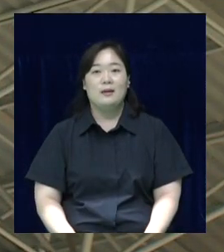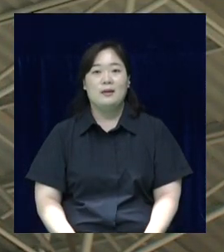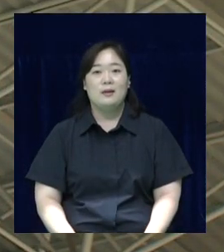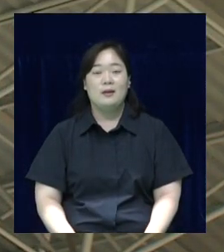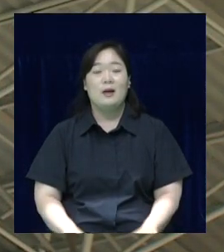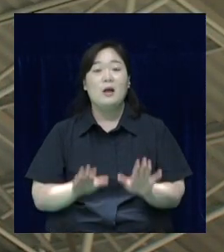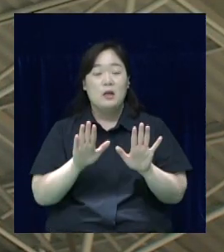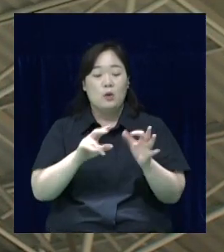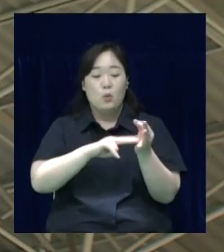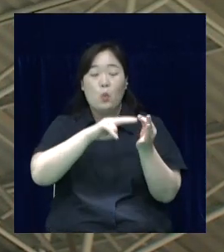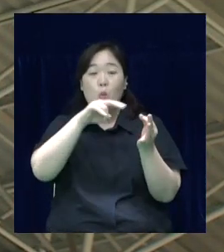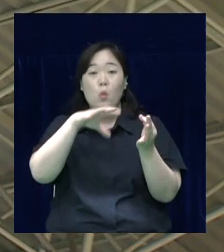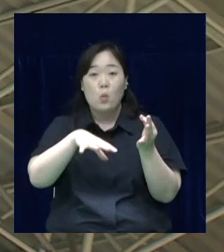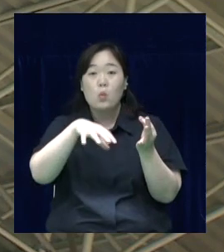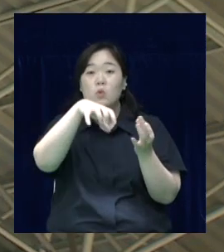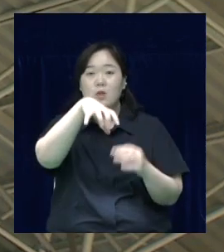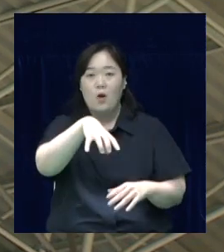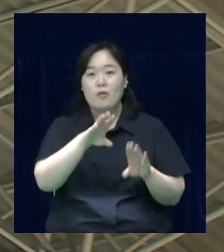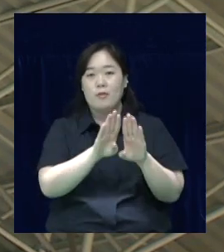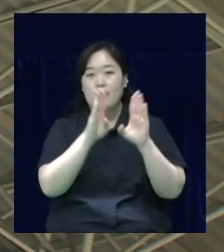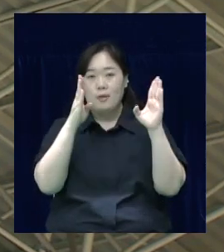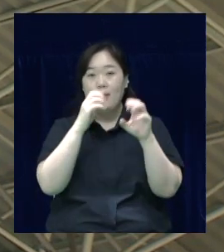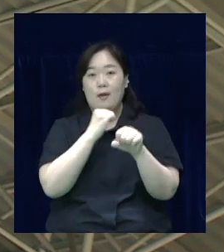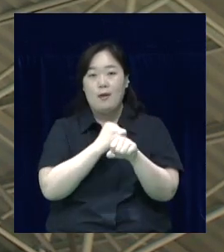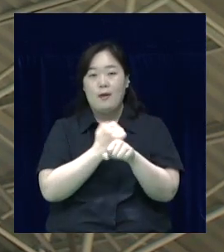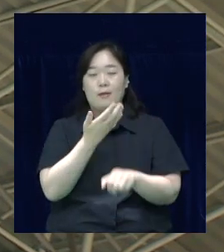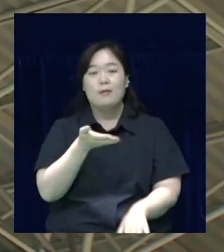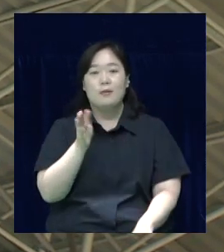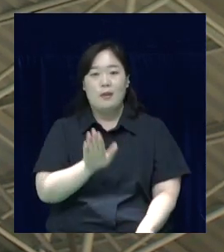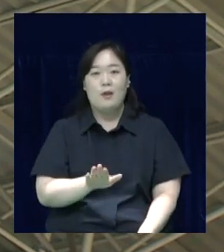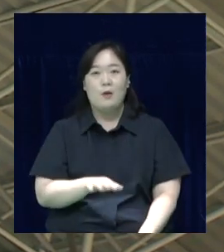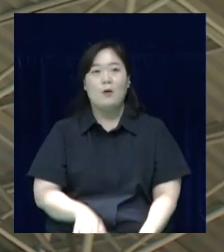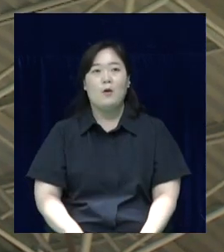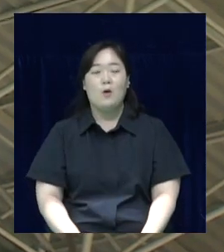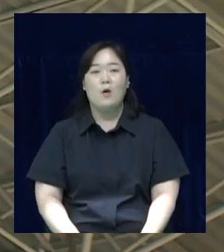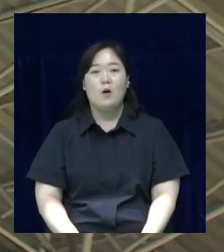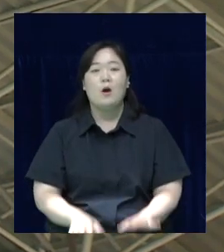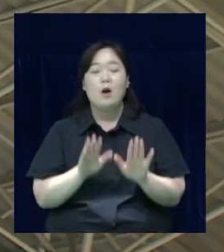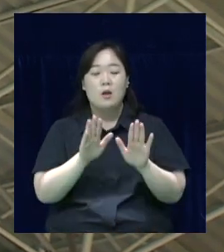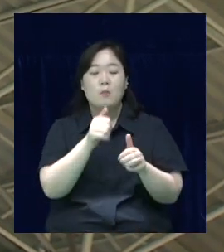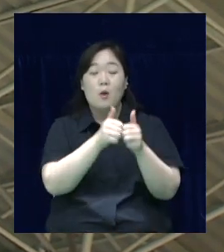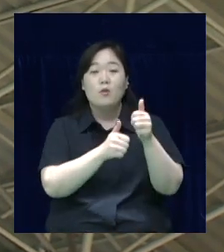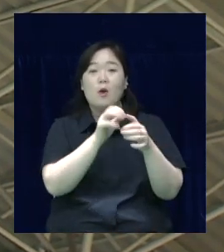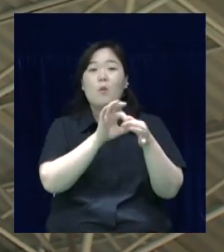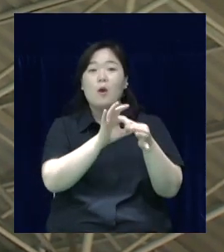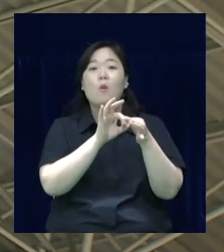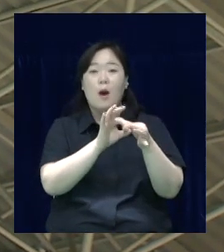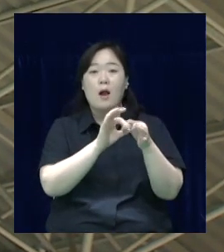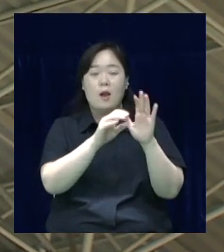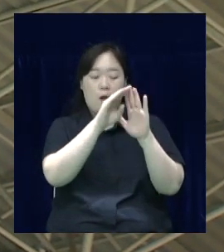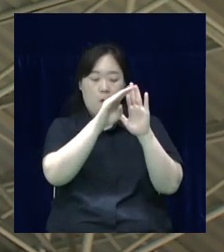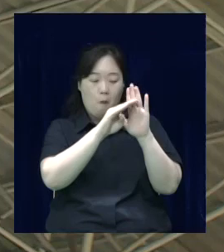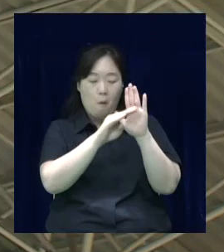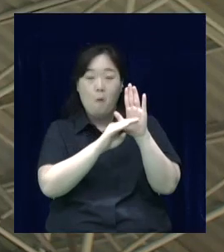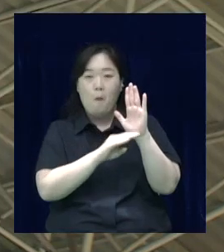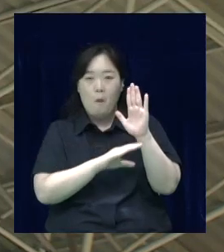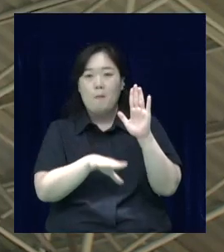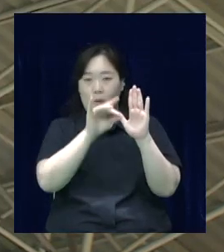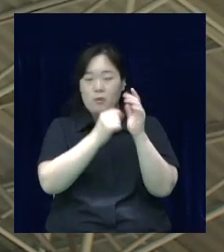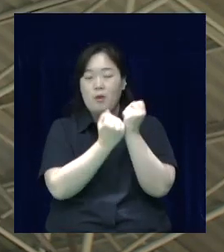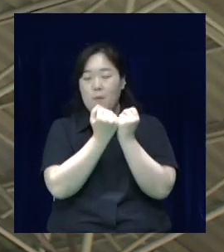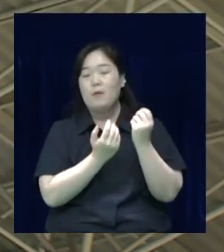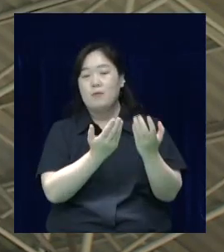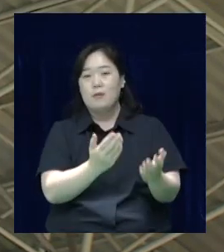이곳 홍천에서 펼쳐지게 되는데요. 일단은 이 오늘 펼쳐지는 대회 관련된 요강부터 짚어드리도록